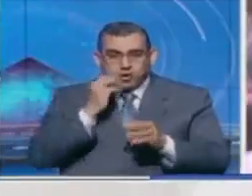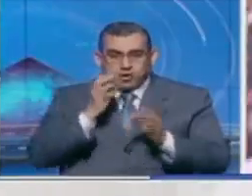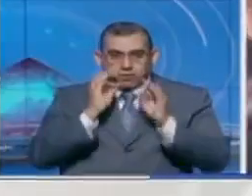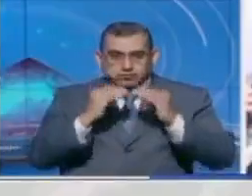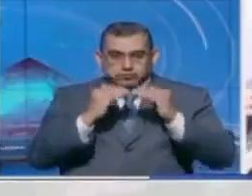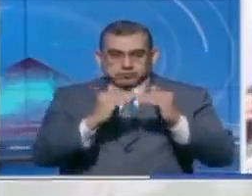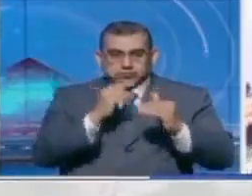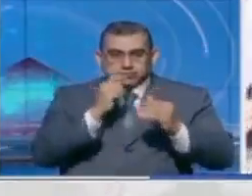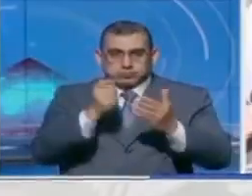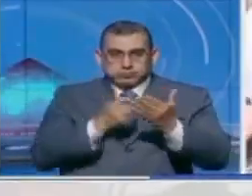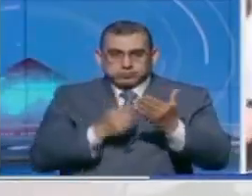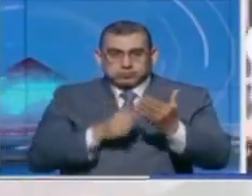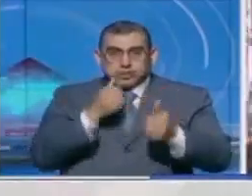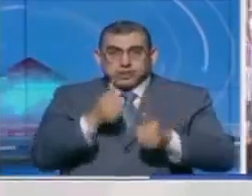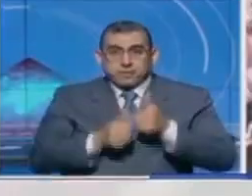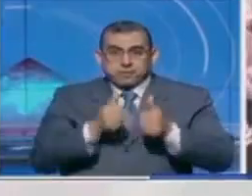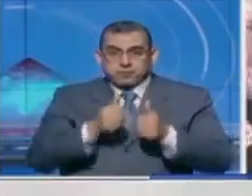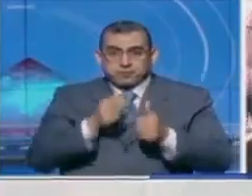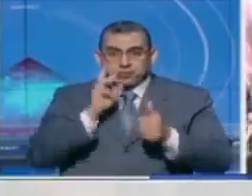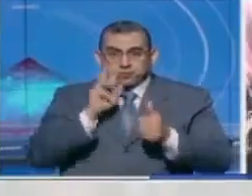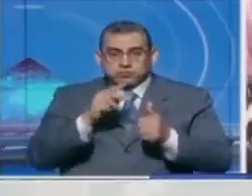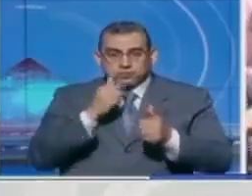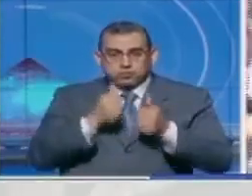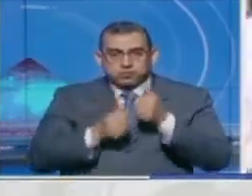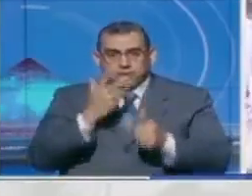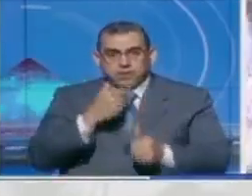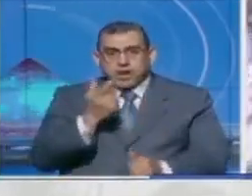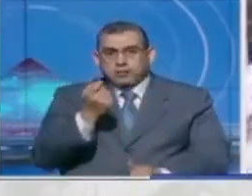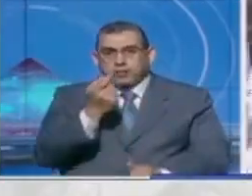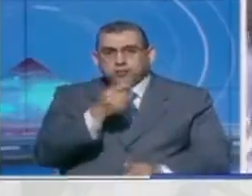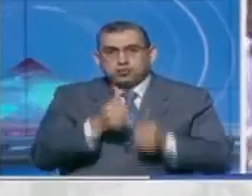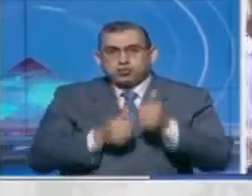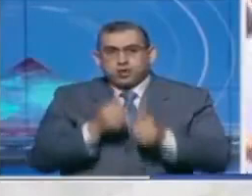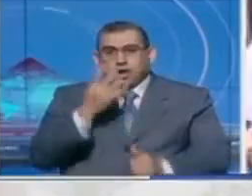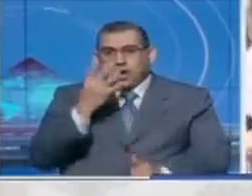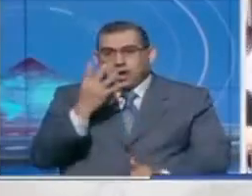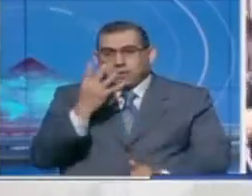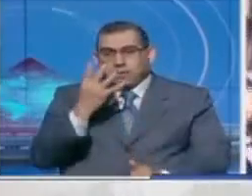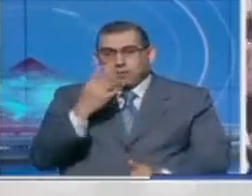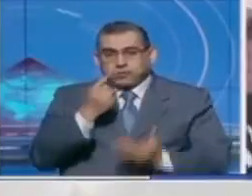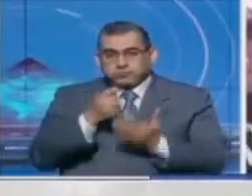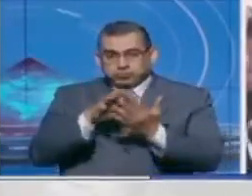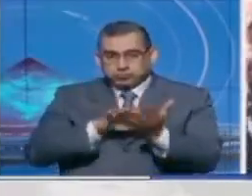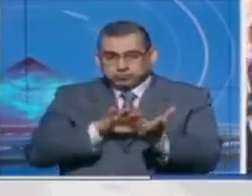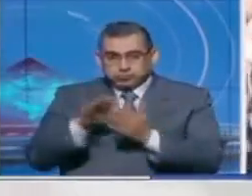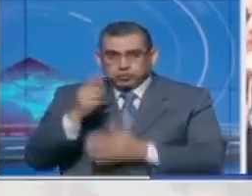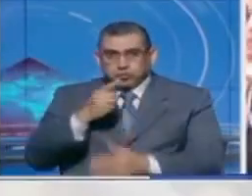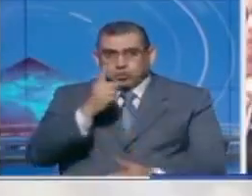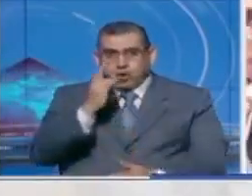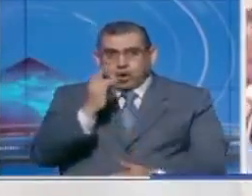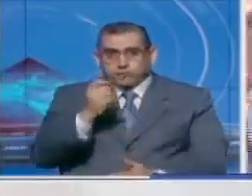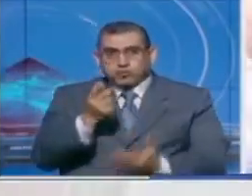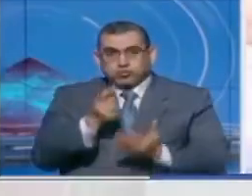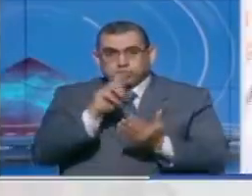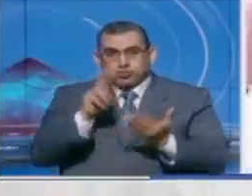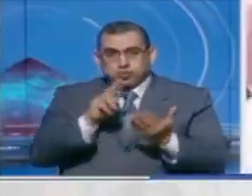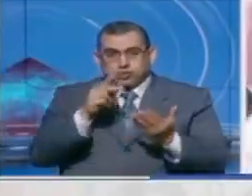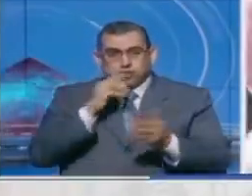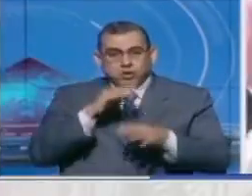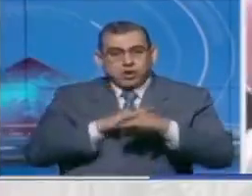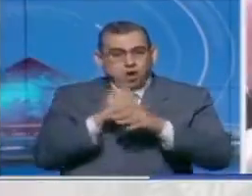المقالية. امتحان كان عدد الأسئلة كان 55 سؤال، 4 مقالي و51 سؤال